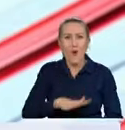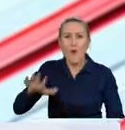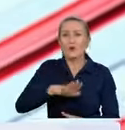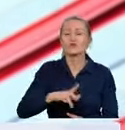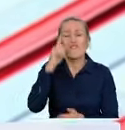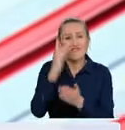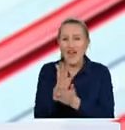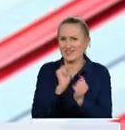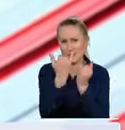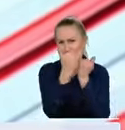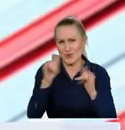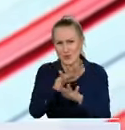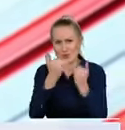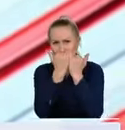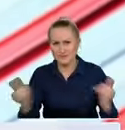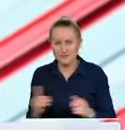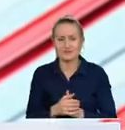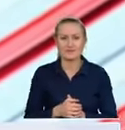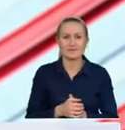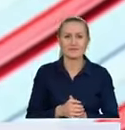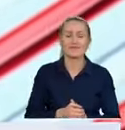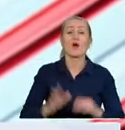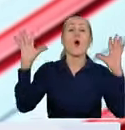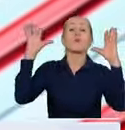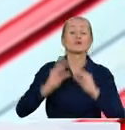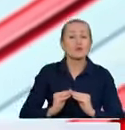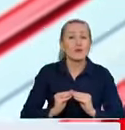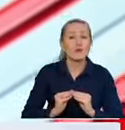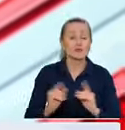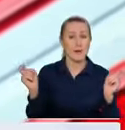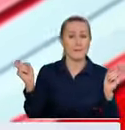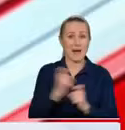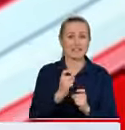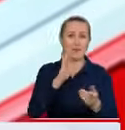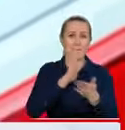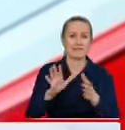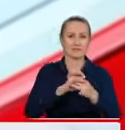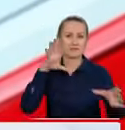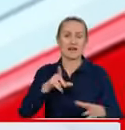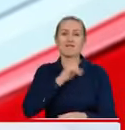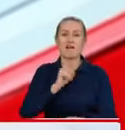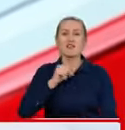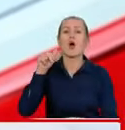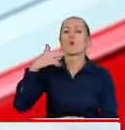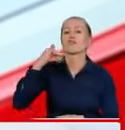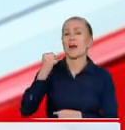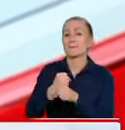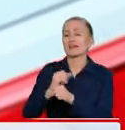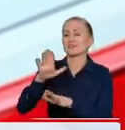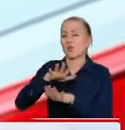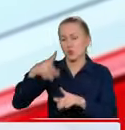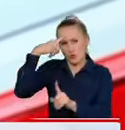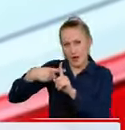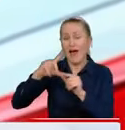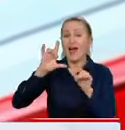wielu. Konkludując, państwo świeckie, Unia Pracy ma mnóstwo katolików w swoich szeregach, a religia